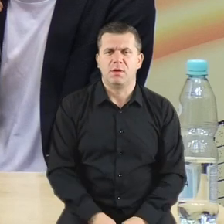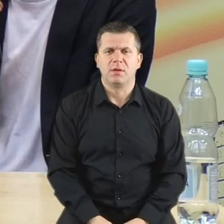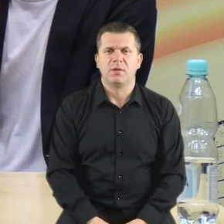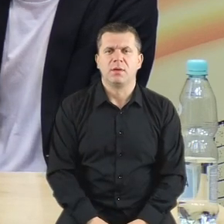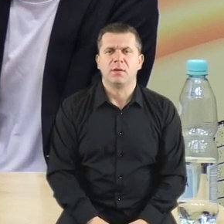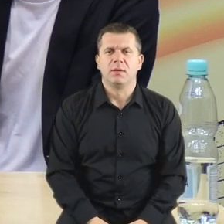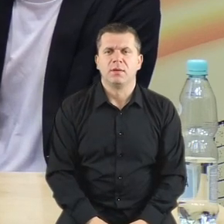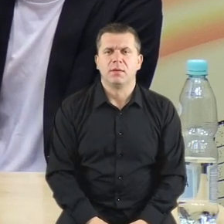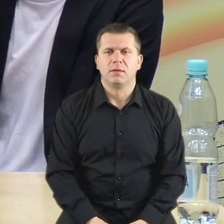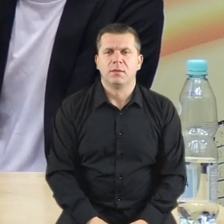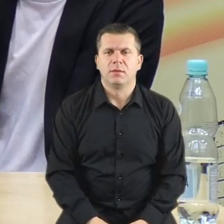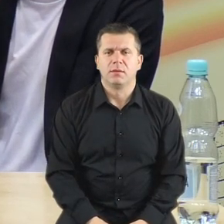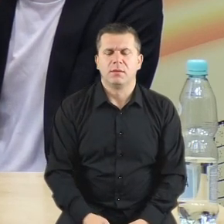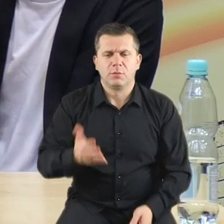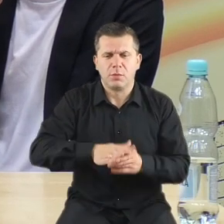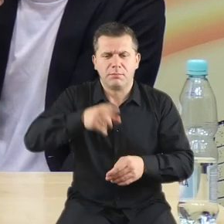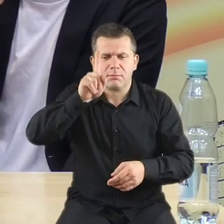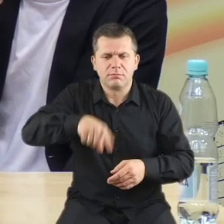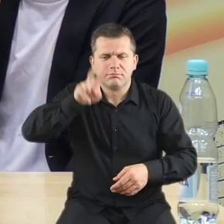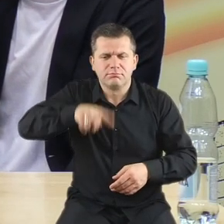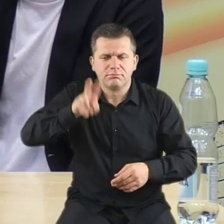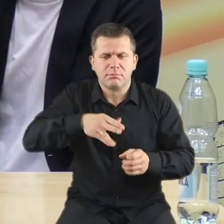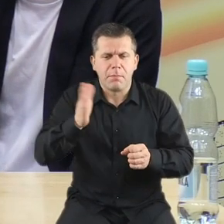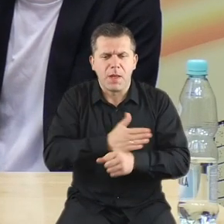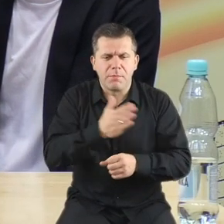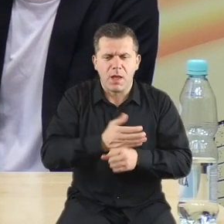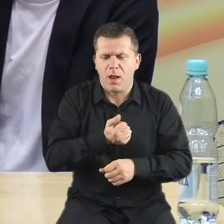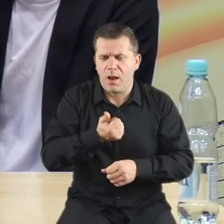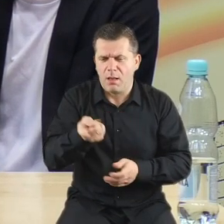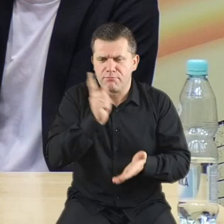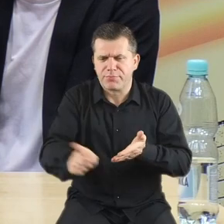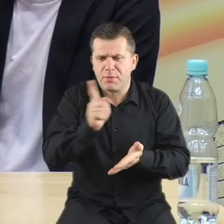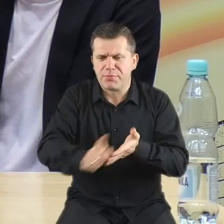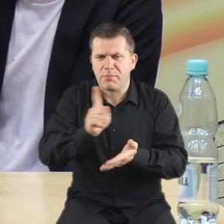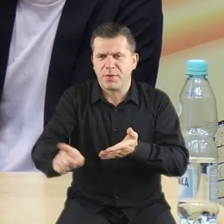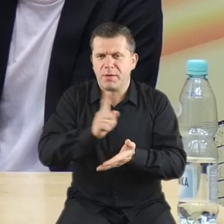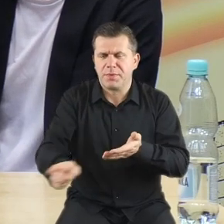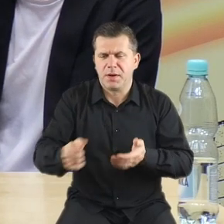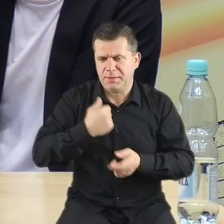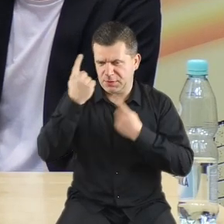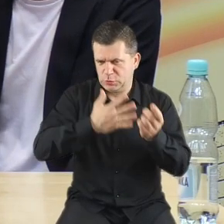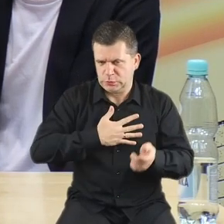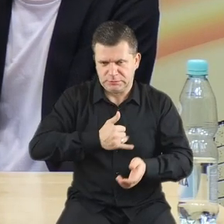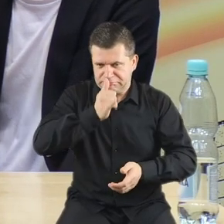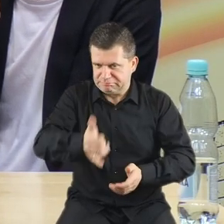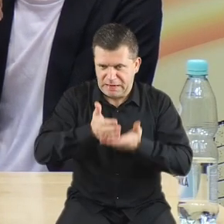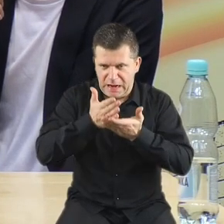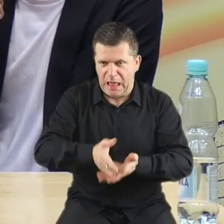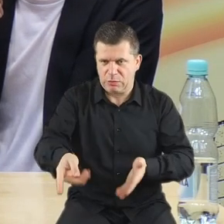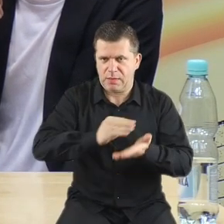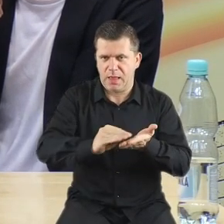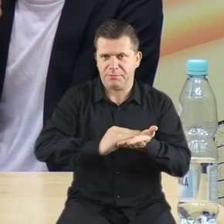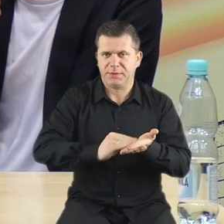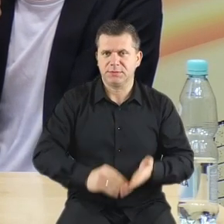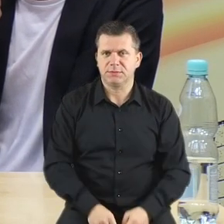I miałem miesiące i miałem kilka takich fast startów. Dałem się, że po prostu nie dam rady tego napisać.